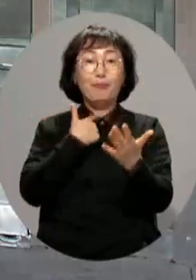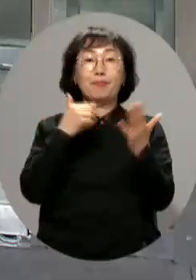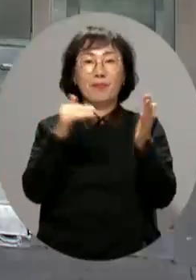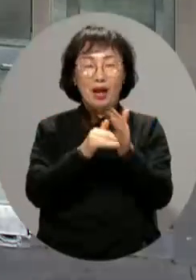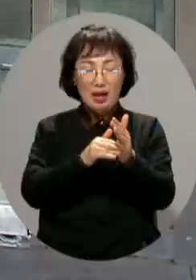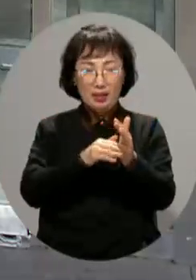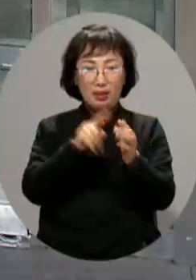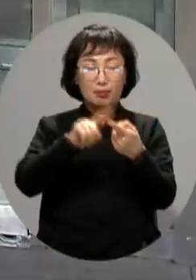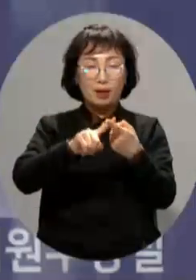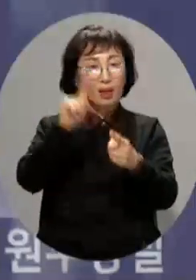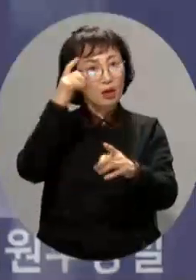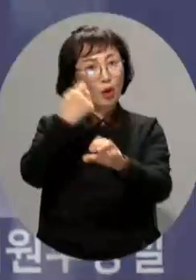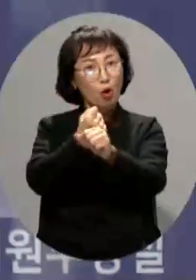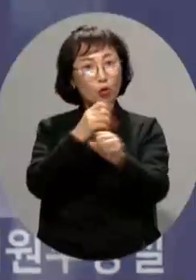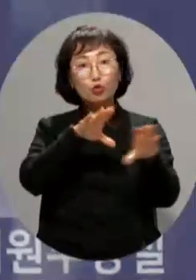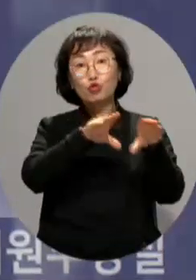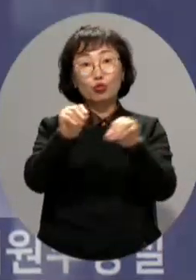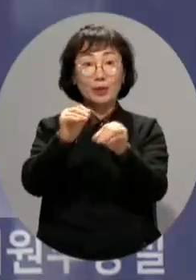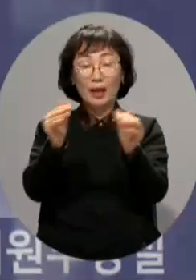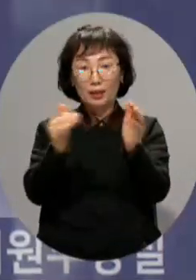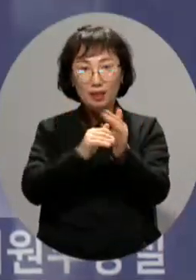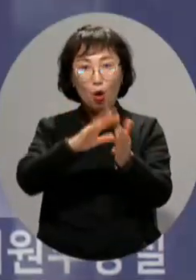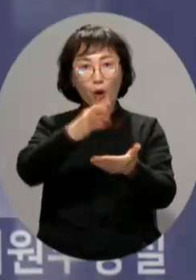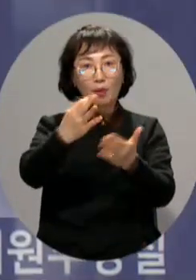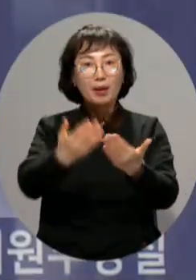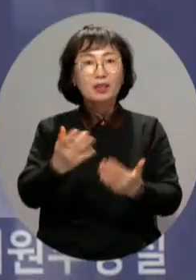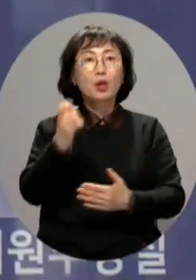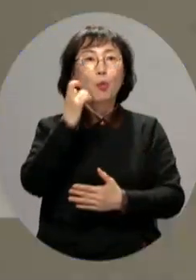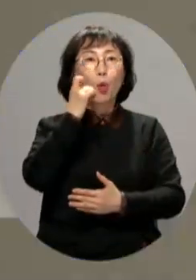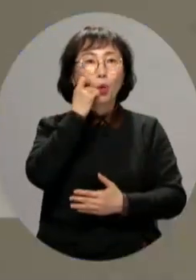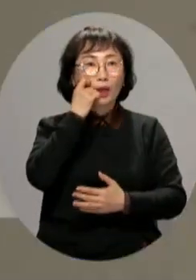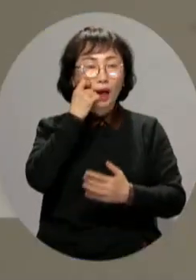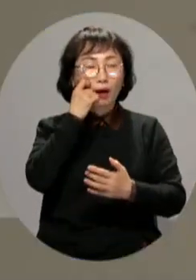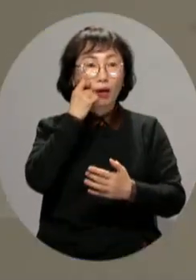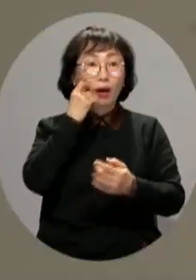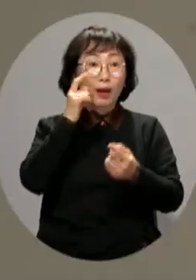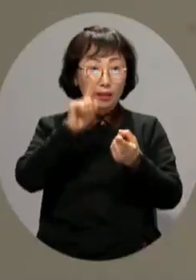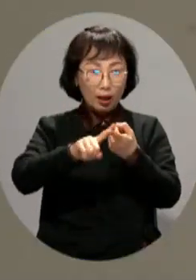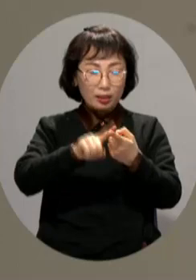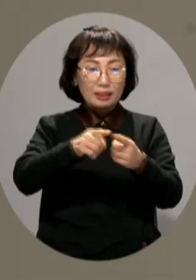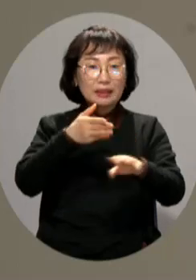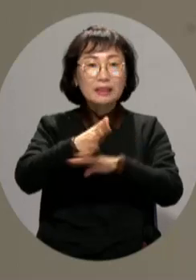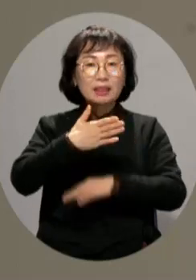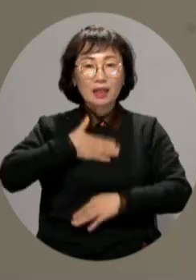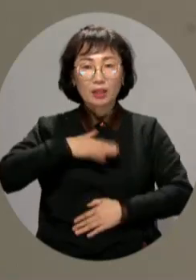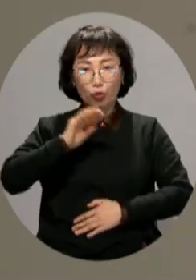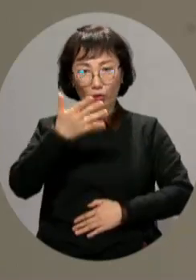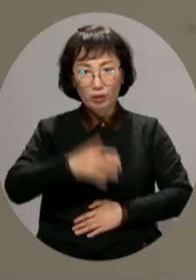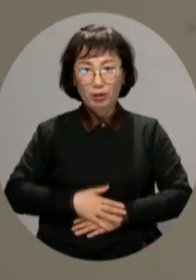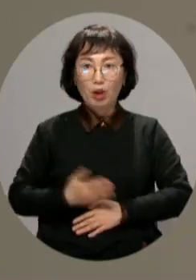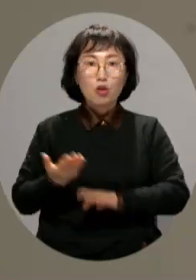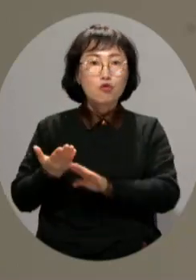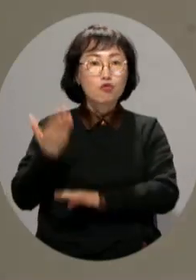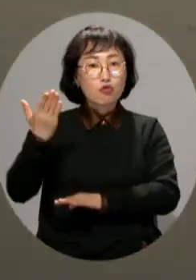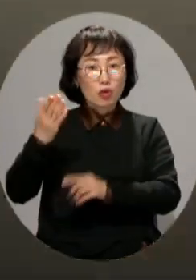해당 연구가 이미 중단돼 임금을 받을 수 없다는 사실을 뒤늦게야 알게 된 겁니다